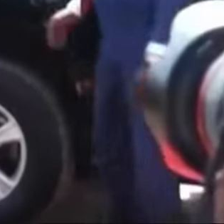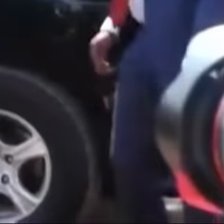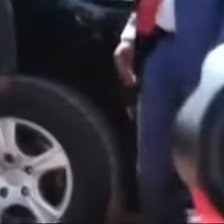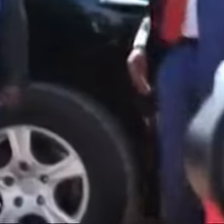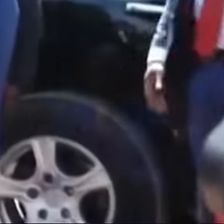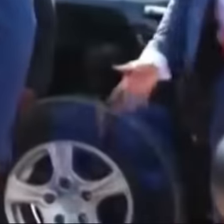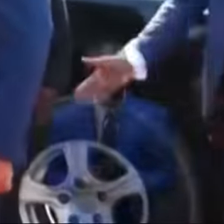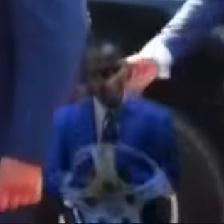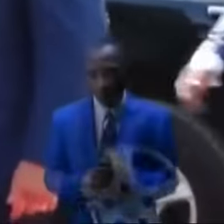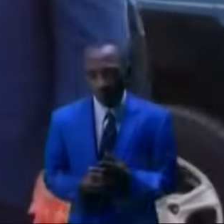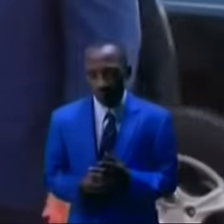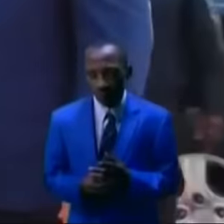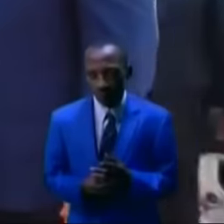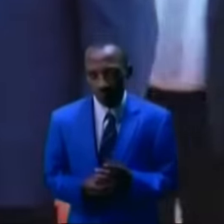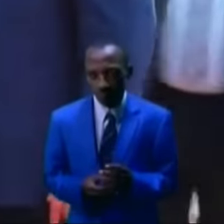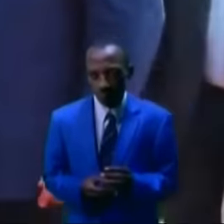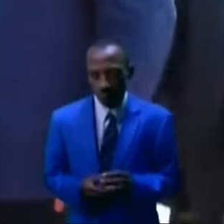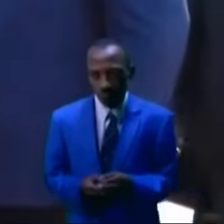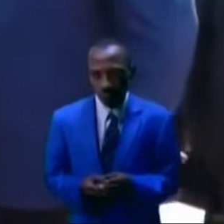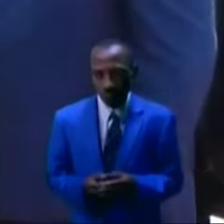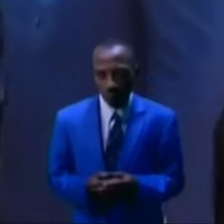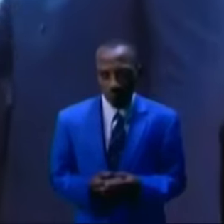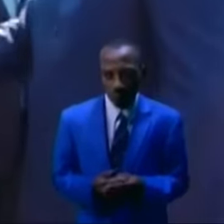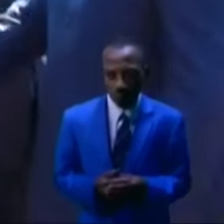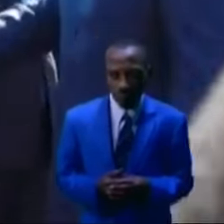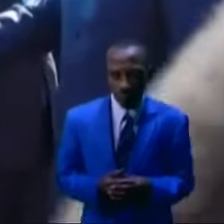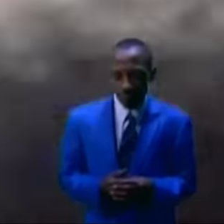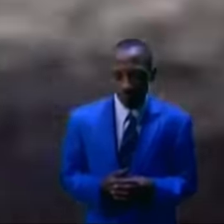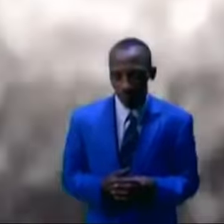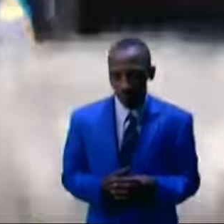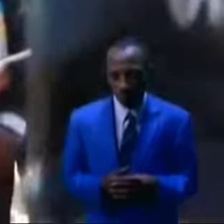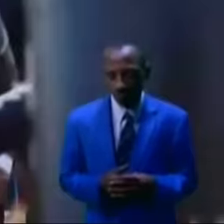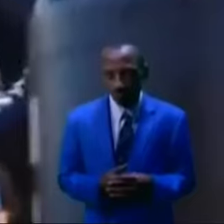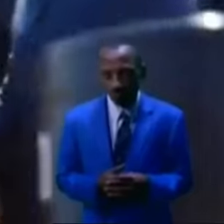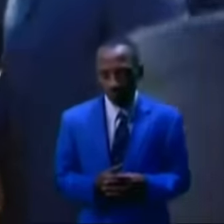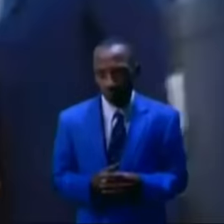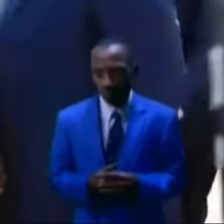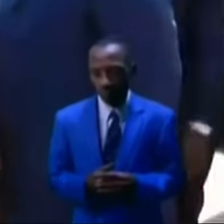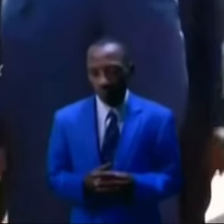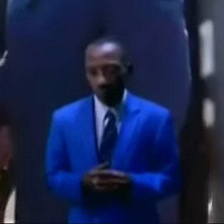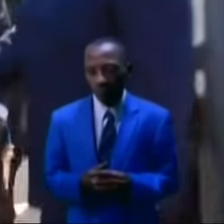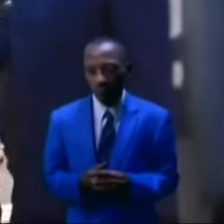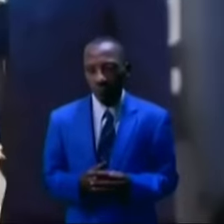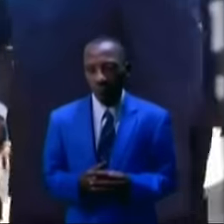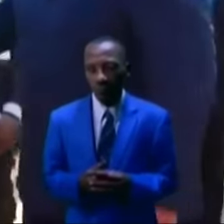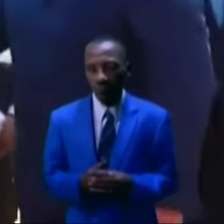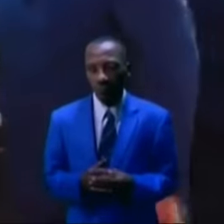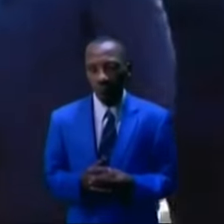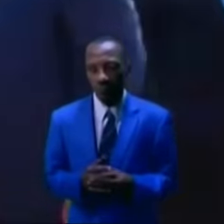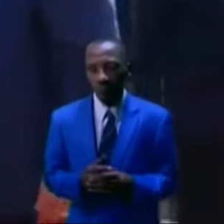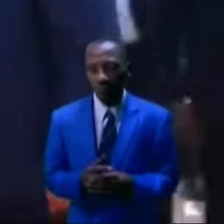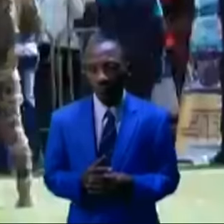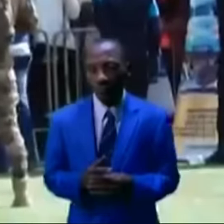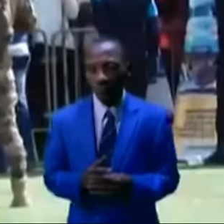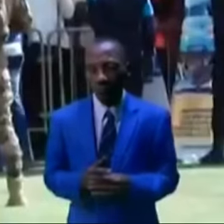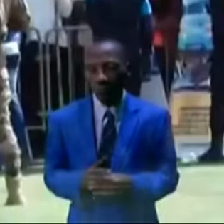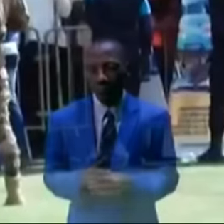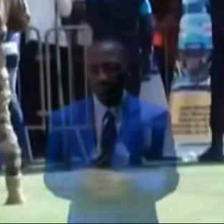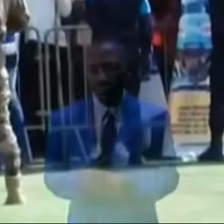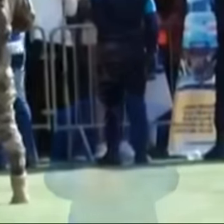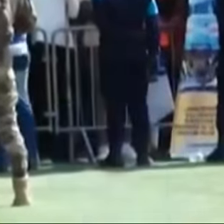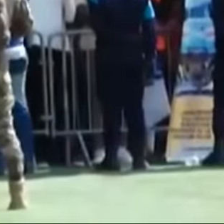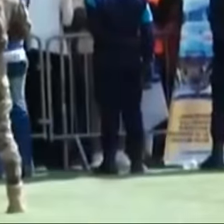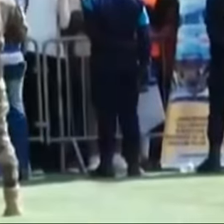l'événement. Avec le lancement ce jour de ces trains, comme l'a fait remarquer le commandant du service national, il s'ouvre une nouvelle ère aussi bien pour